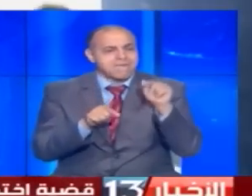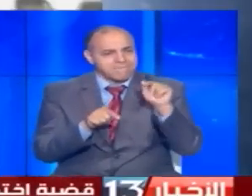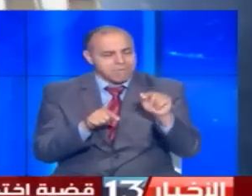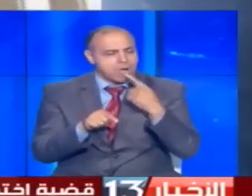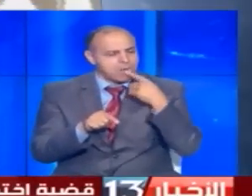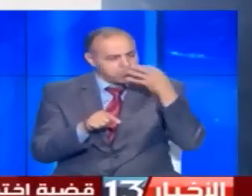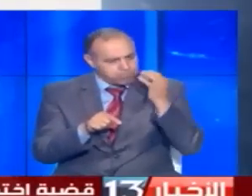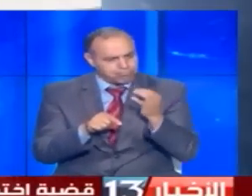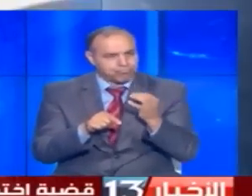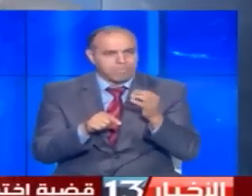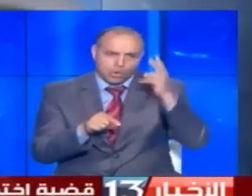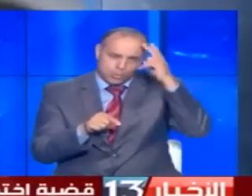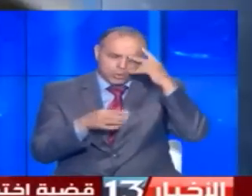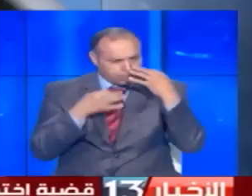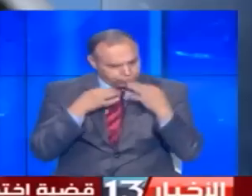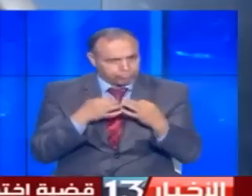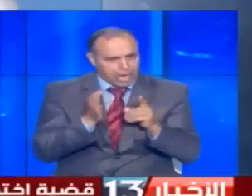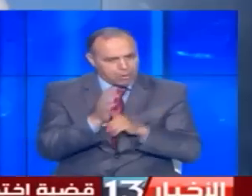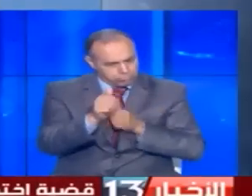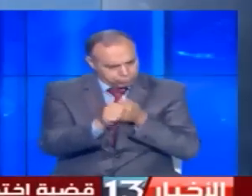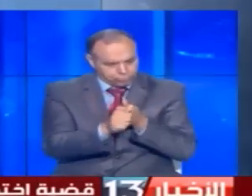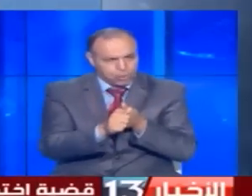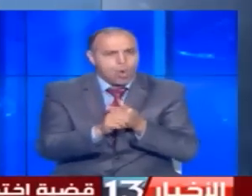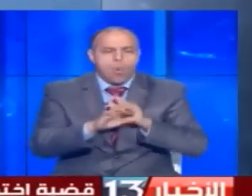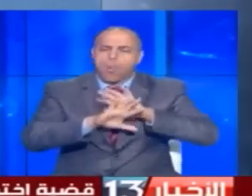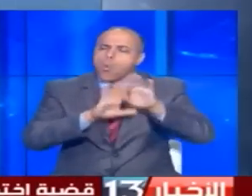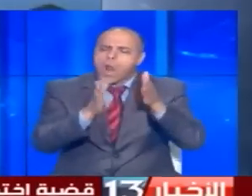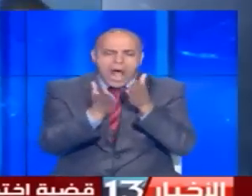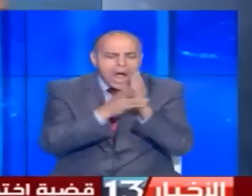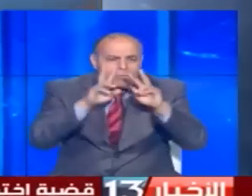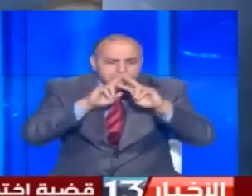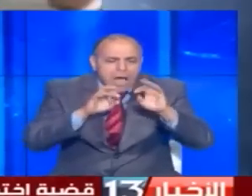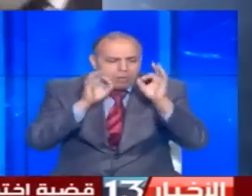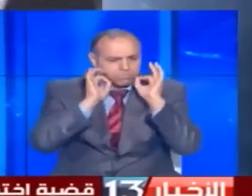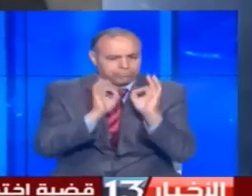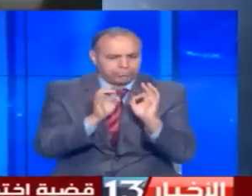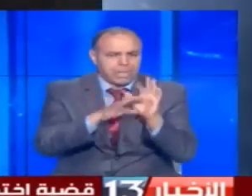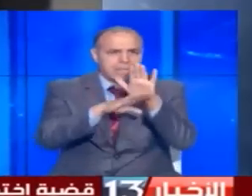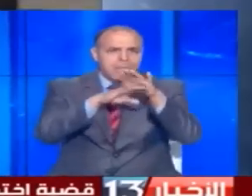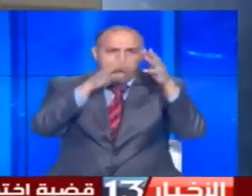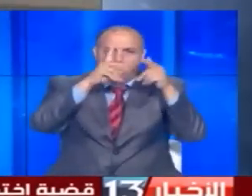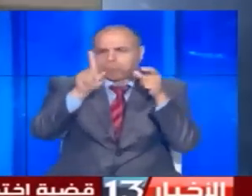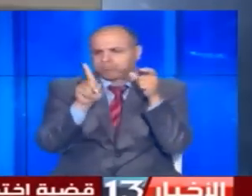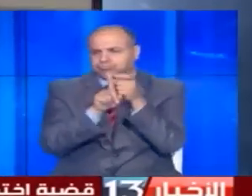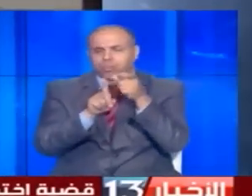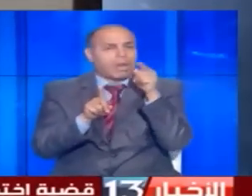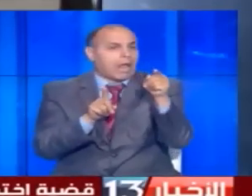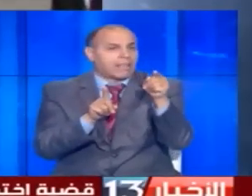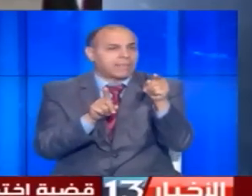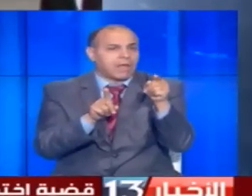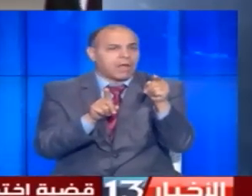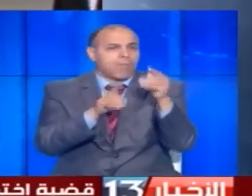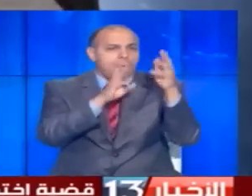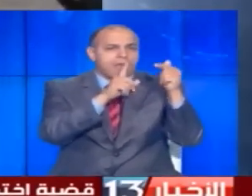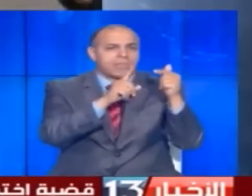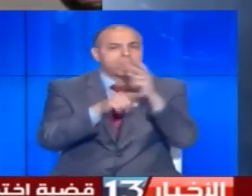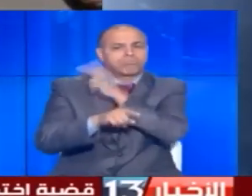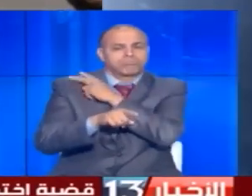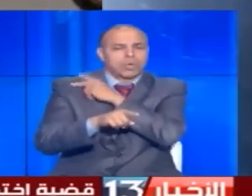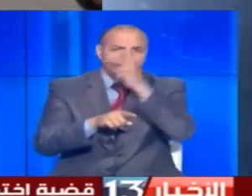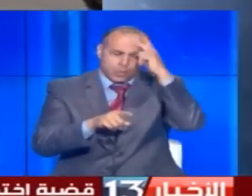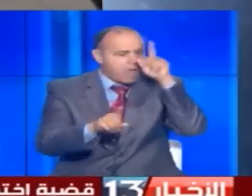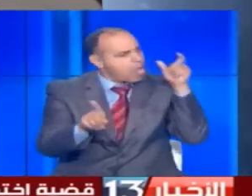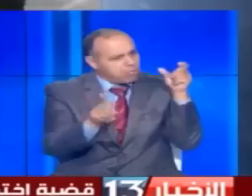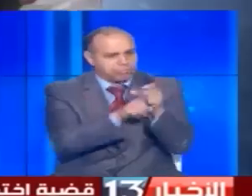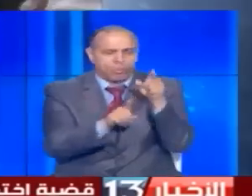التزام جدي من السعوديين بمعرفة كل الحقائق وضمان المحاسبة بما في ذلك محاسبة قادة